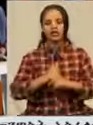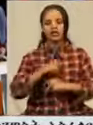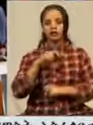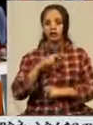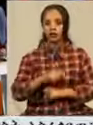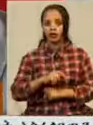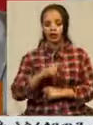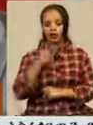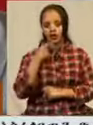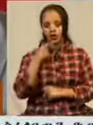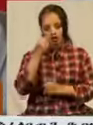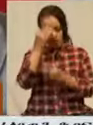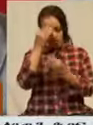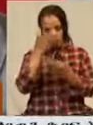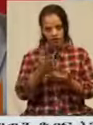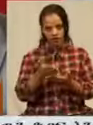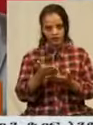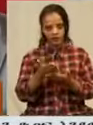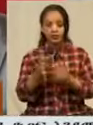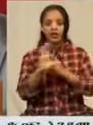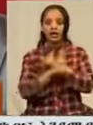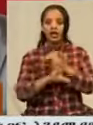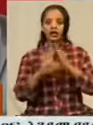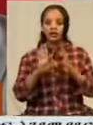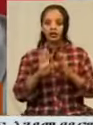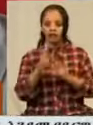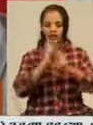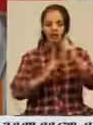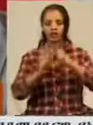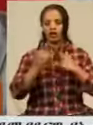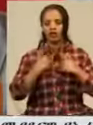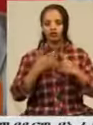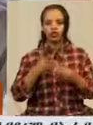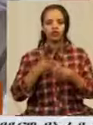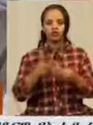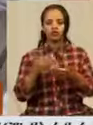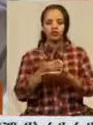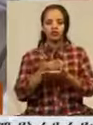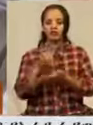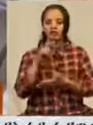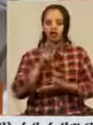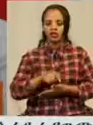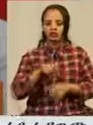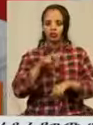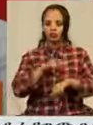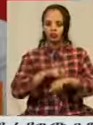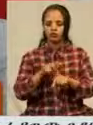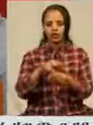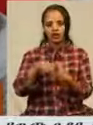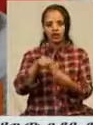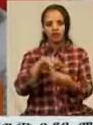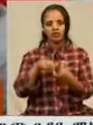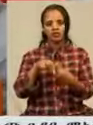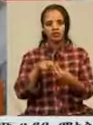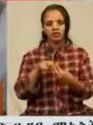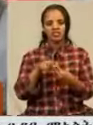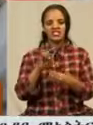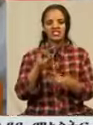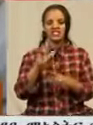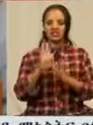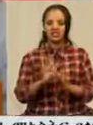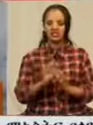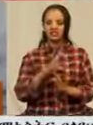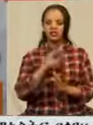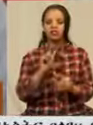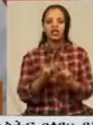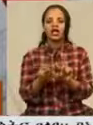እንደሚገባም አሳስበዋል። ሀገራዊ ራዕይ ያላቸውን አመራሮች ማፍራት ባለብን ወቅት በየአካባቢው በጎሰኝነትና